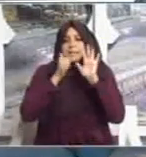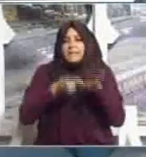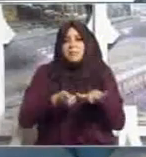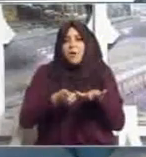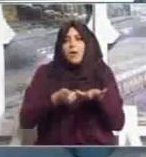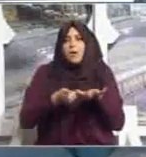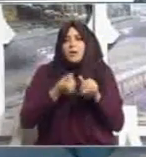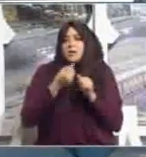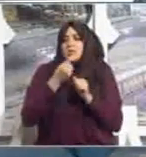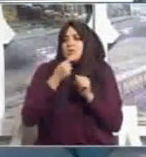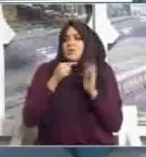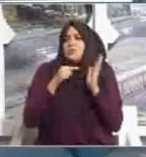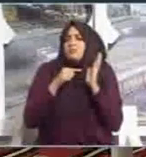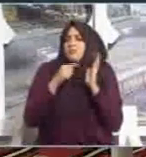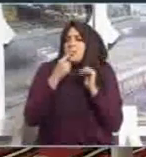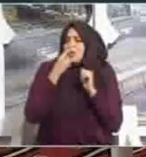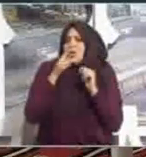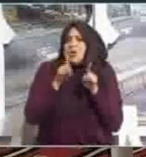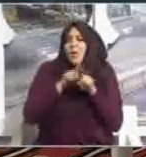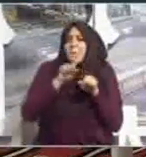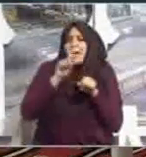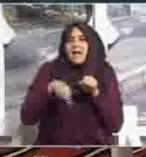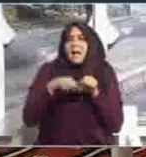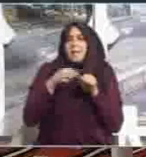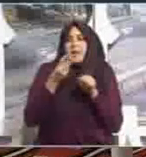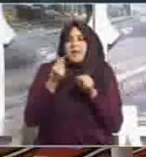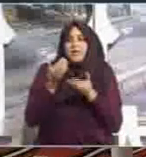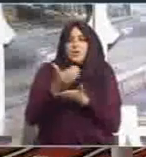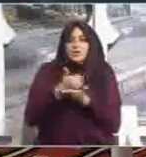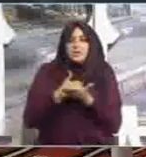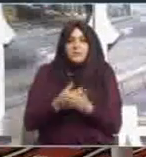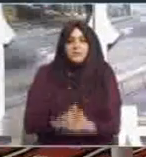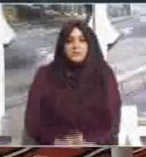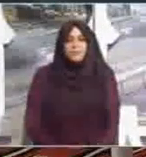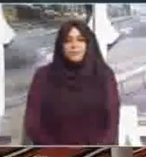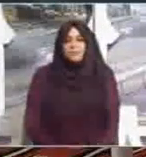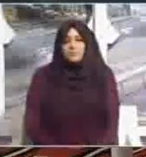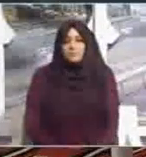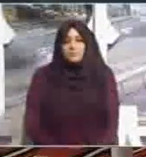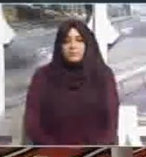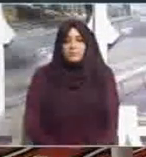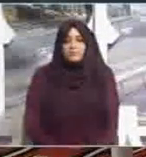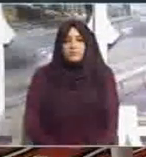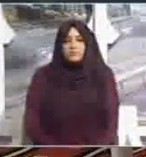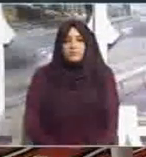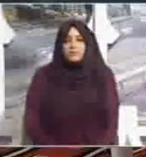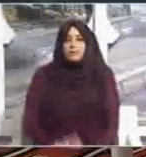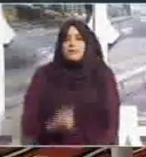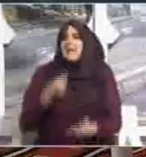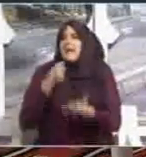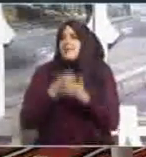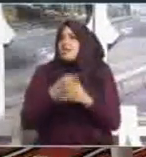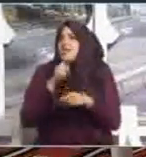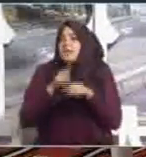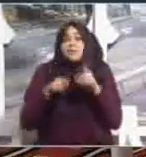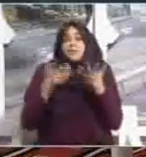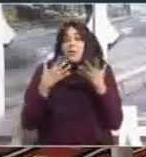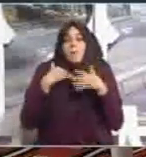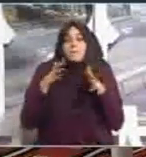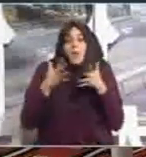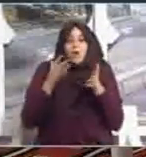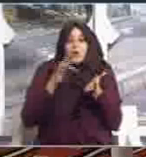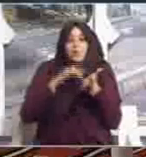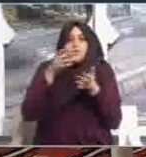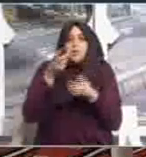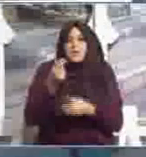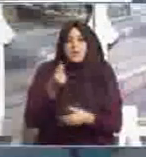ناكلوش، نحسوا حرام. لانني خاف ناكل، ولدي ولا نشري حاجه خاف منه.